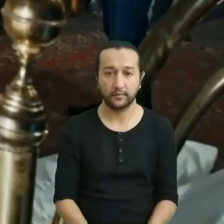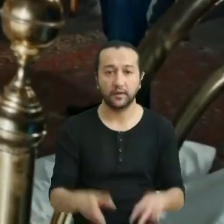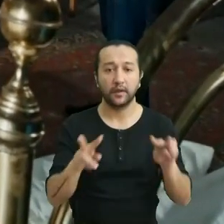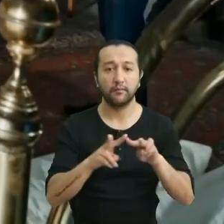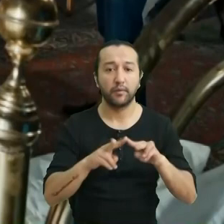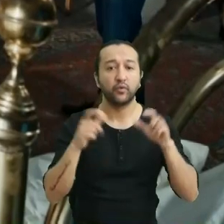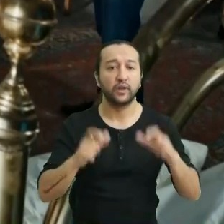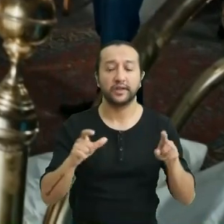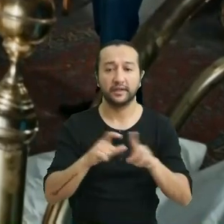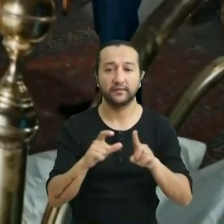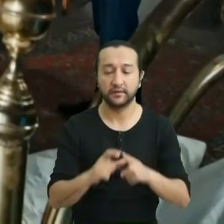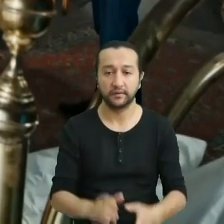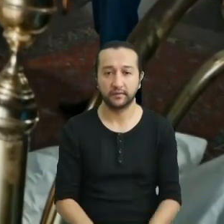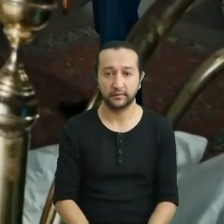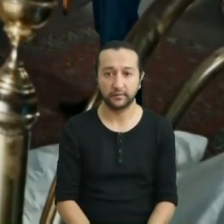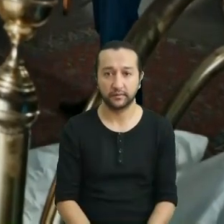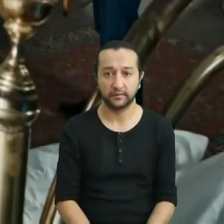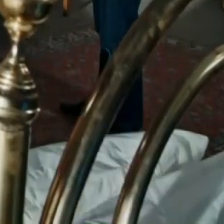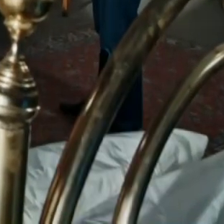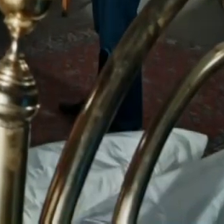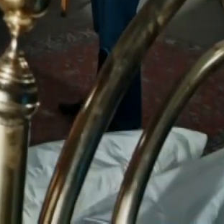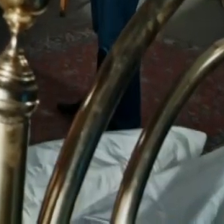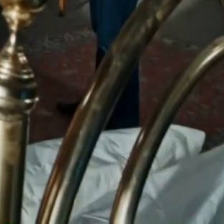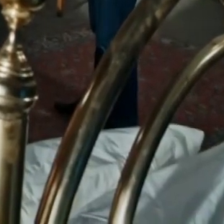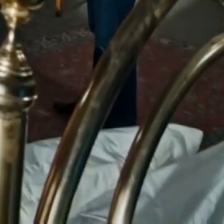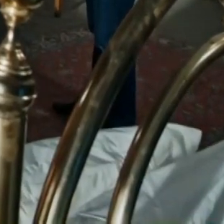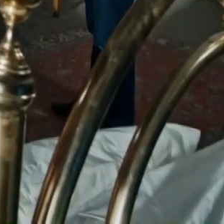Mahmut nerede Devran? Adam çıkıyor.